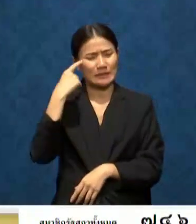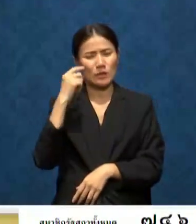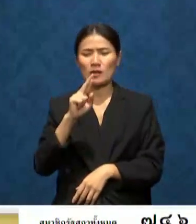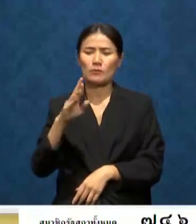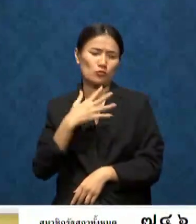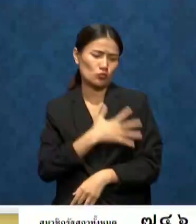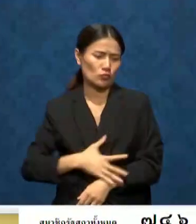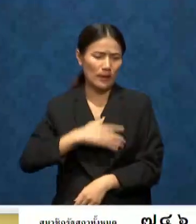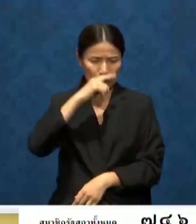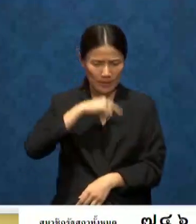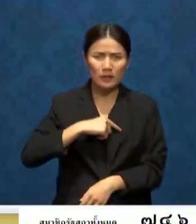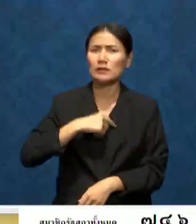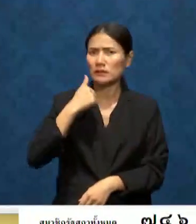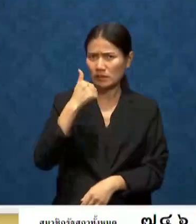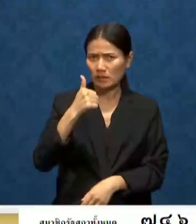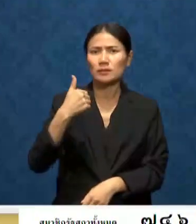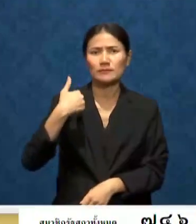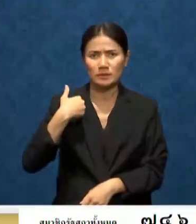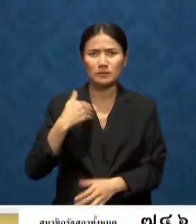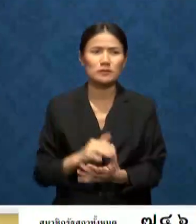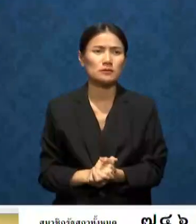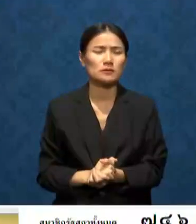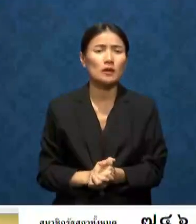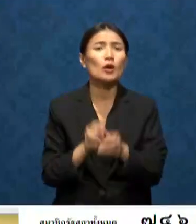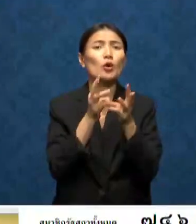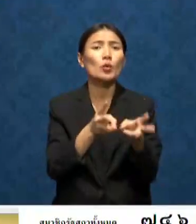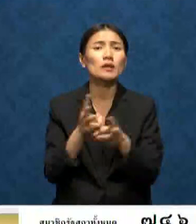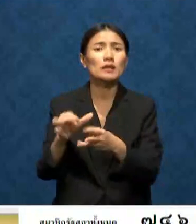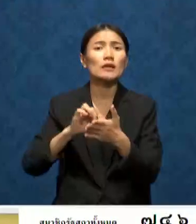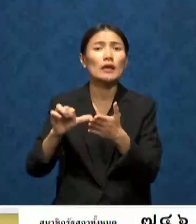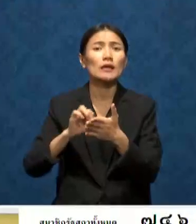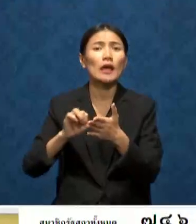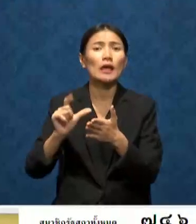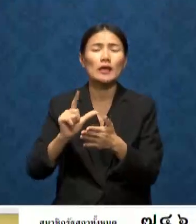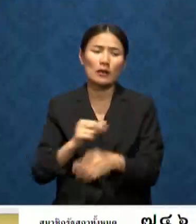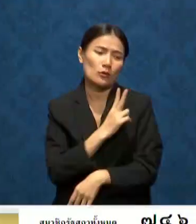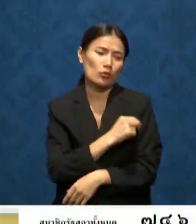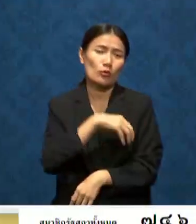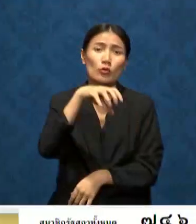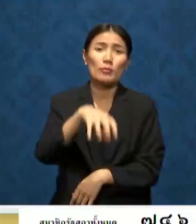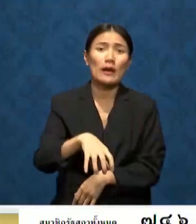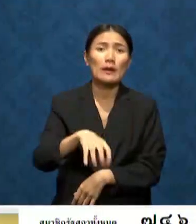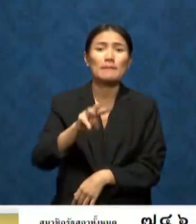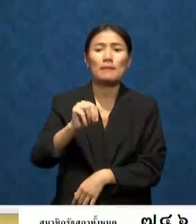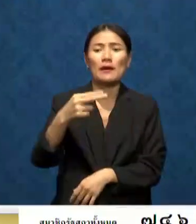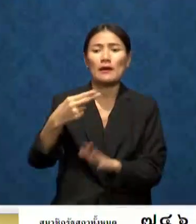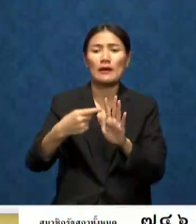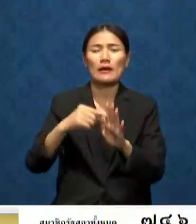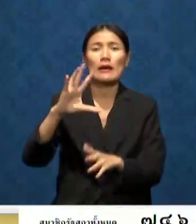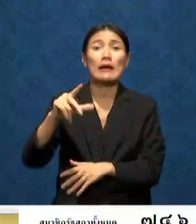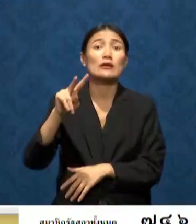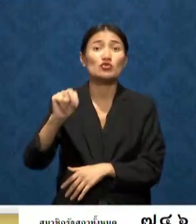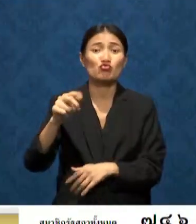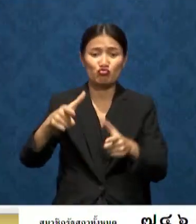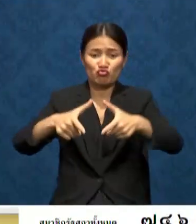ดีขึ้นทางออกเรื่องนี้ที่จะเป็นโรงพยาบาลองคการหมาชนในส่วนนี้น่าจะไม่ใช่คำตอบ